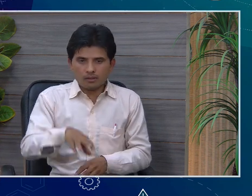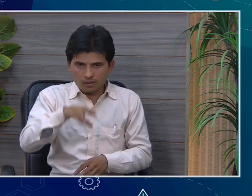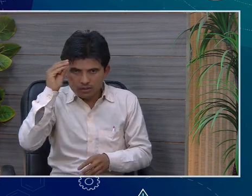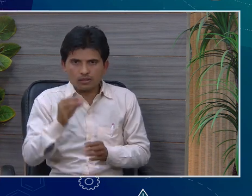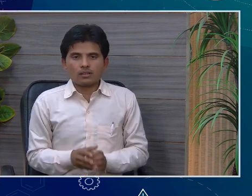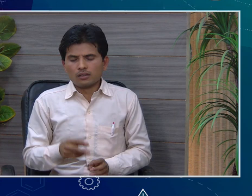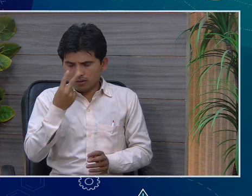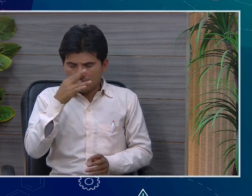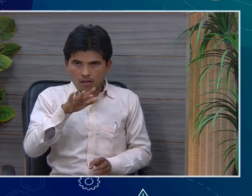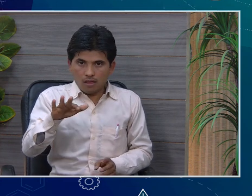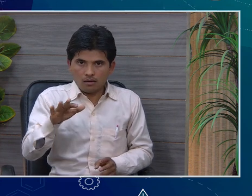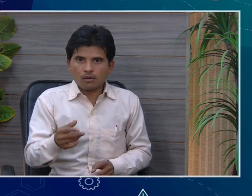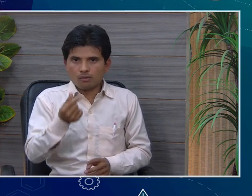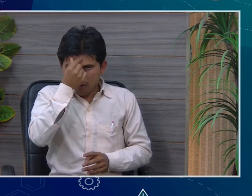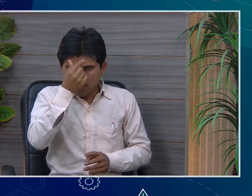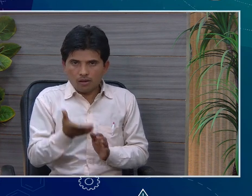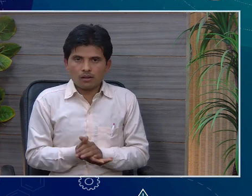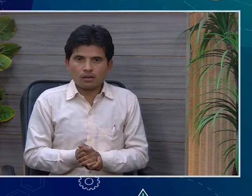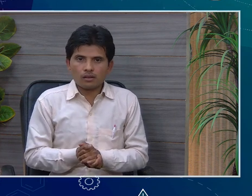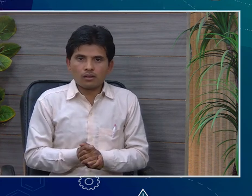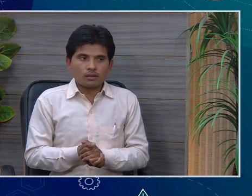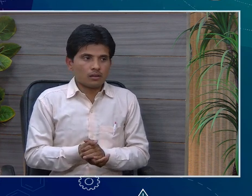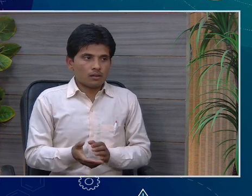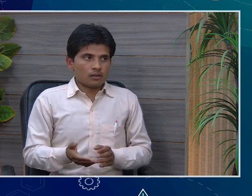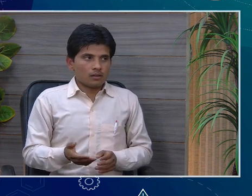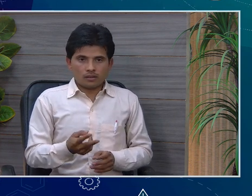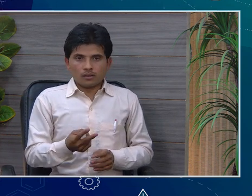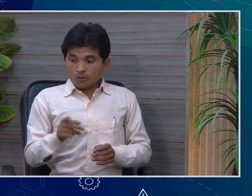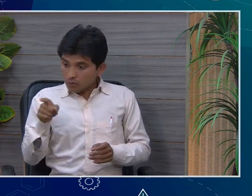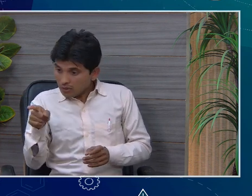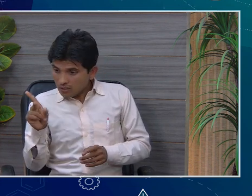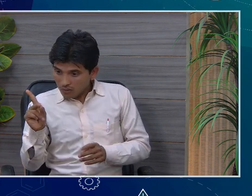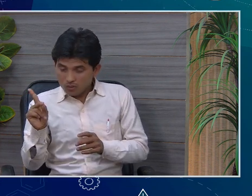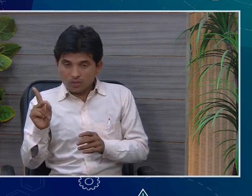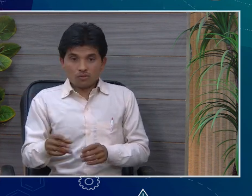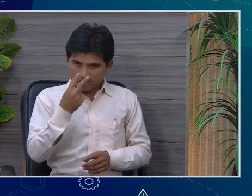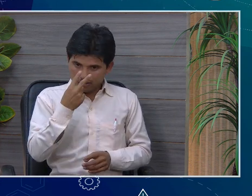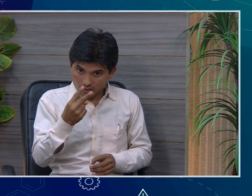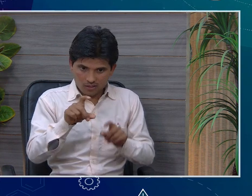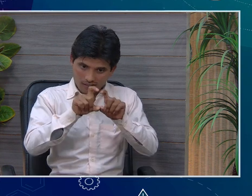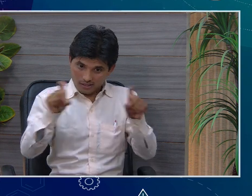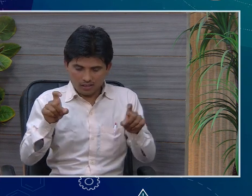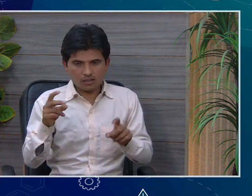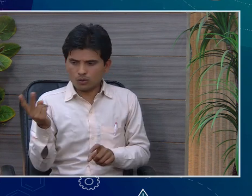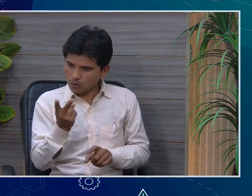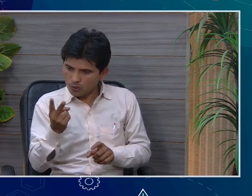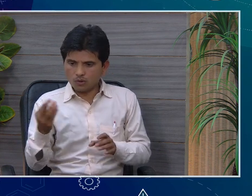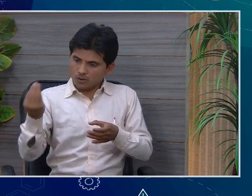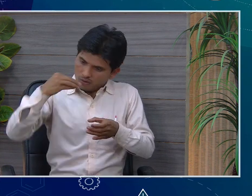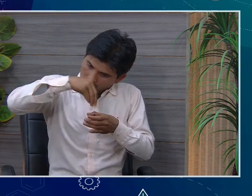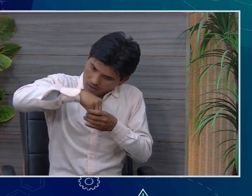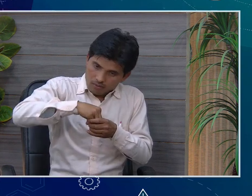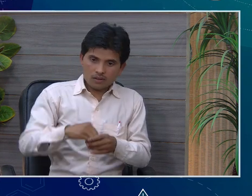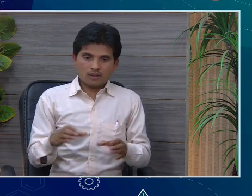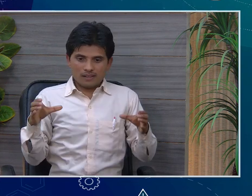एक बच्चा जो देख नहीं सकता और उसके साथ में ऐसा बच्चा जो कि देख सकता है ना तो ऐसे बच्चों की टीम जो है वह अगर हम वर्क